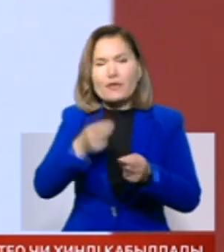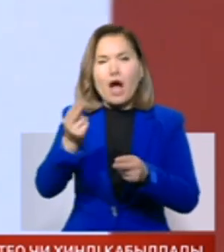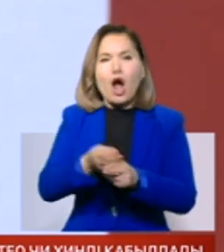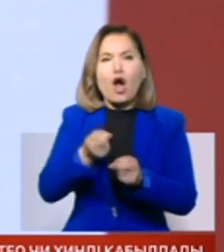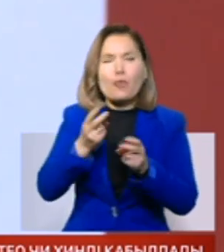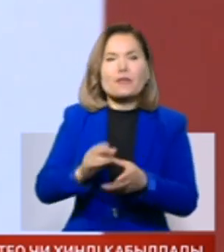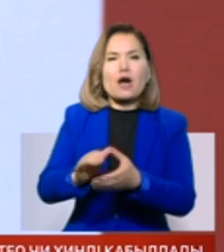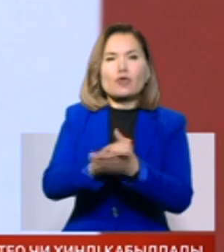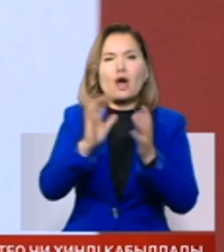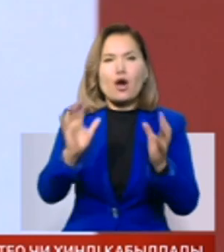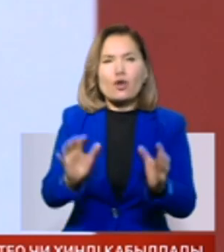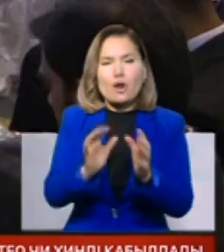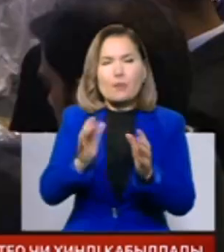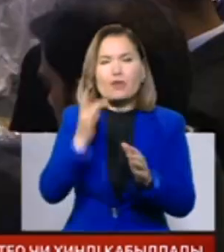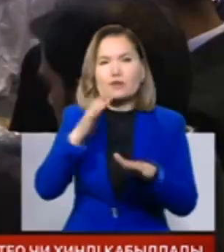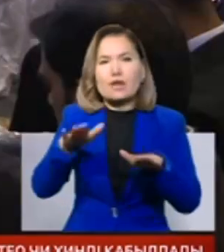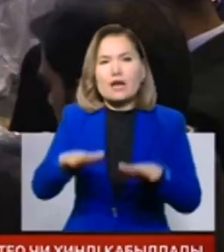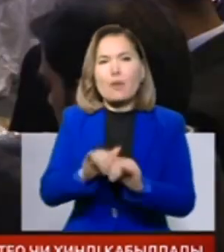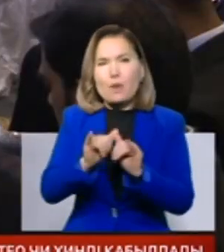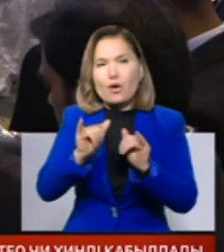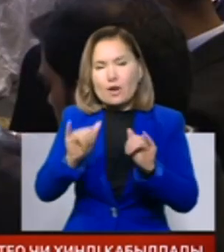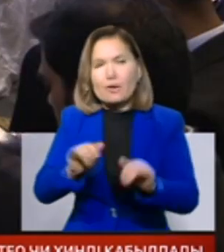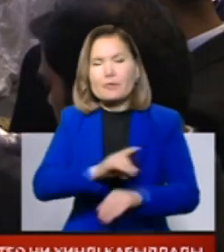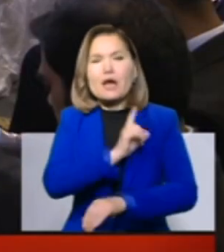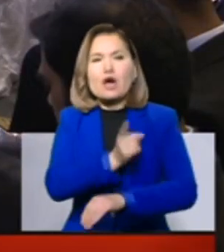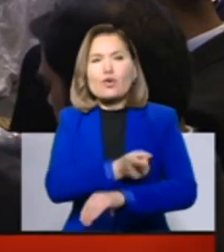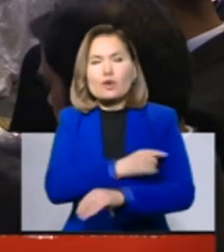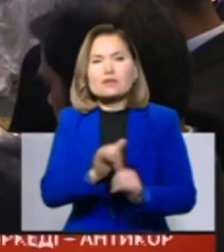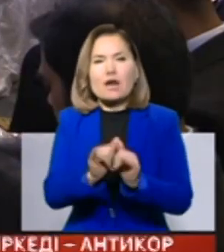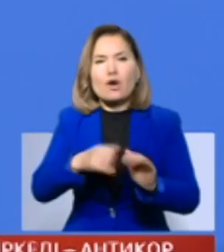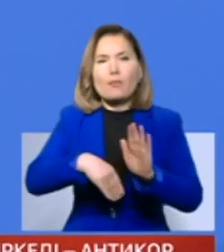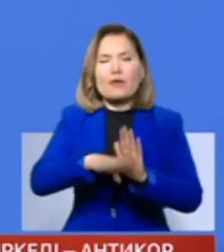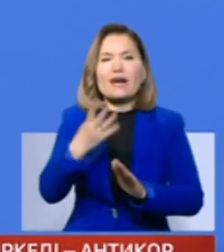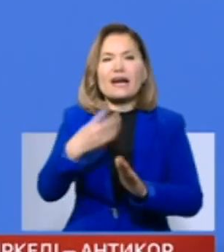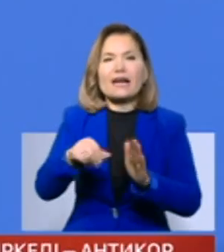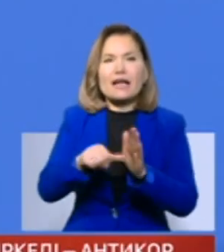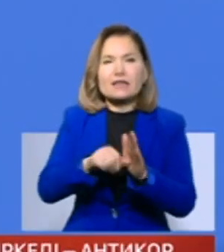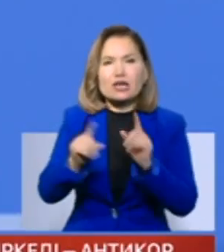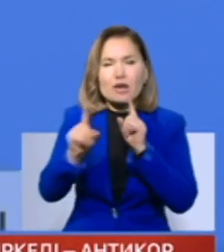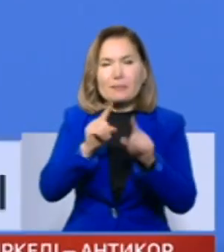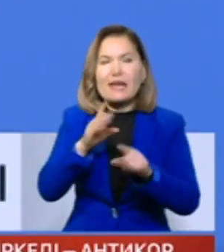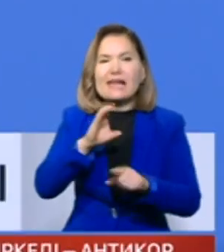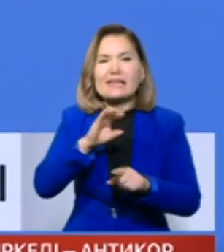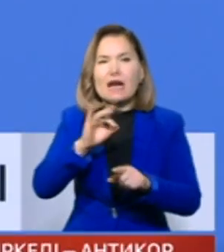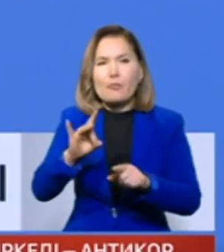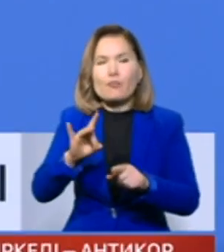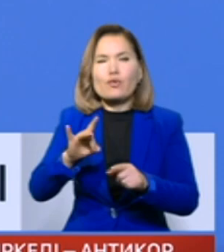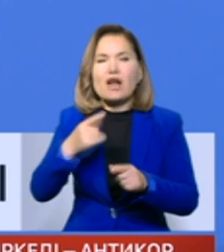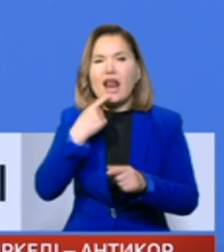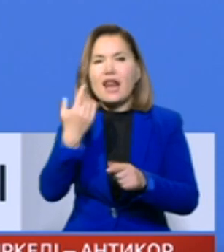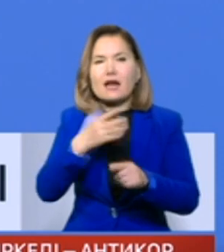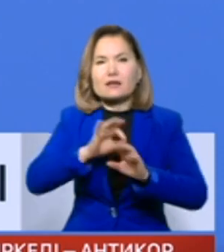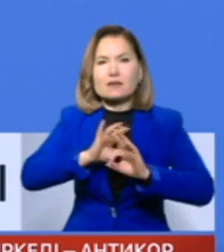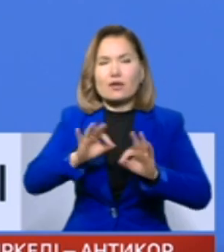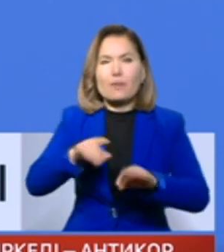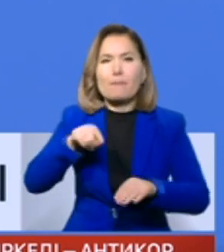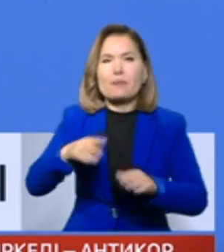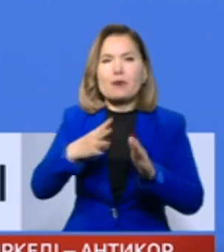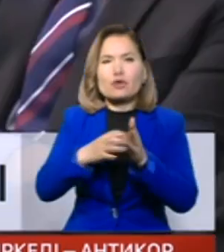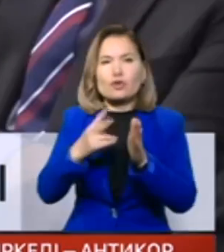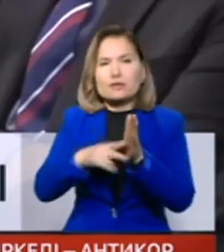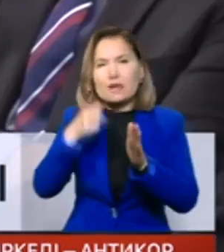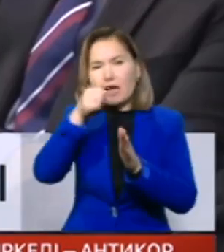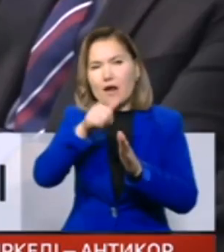Қауіпсіздікті, тұрақтылық пен орнықты дамытуды ілгерілету тақырыбында 46-шы Сингапур лекциясын оқыды. 1980 жылдардан